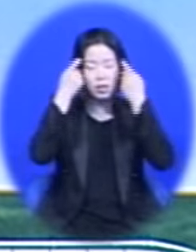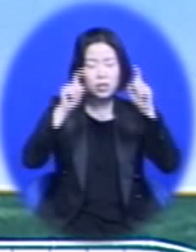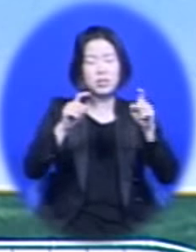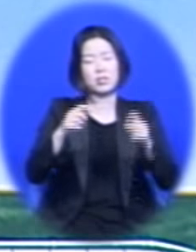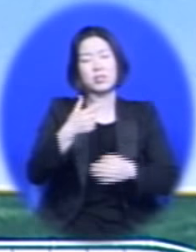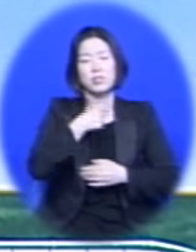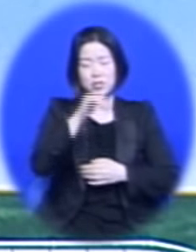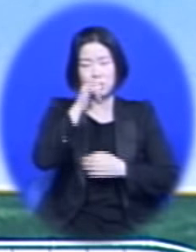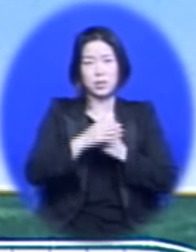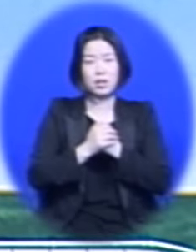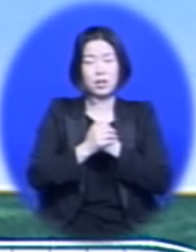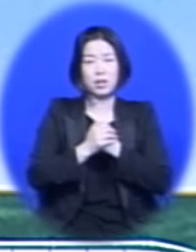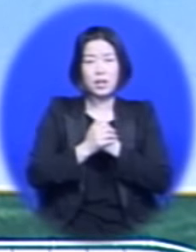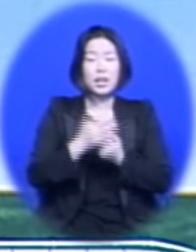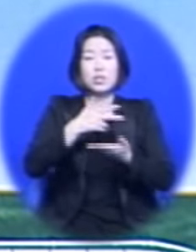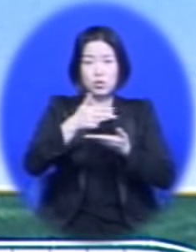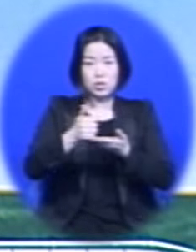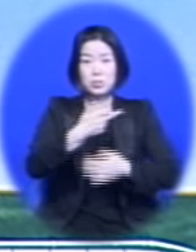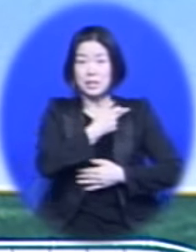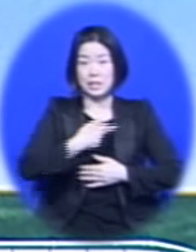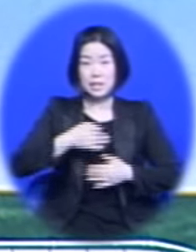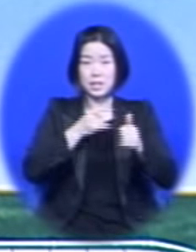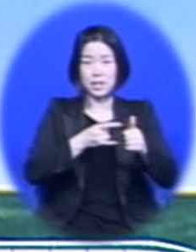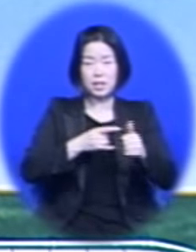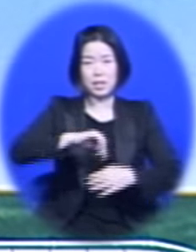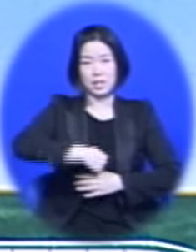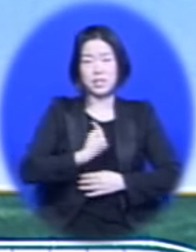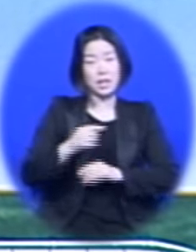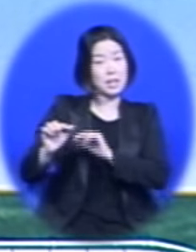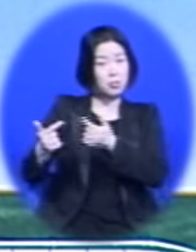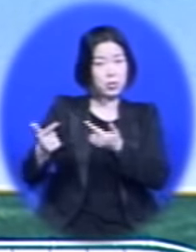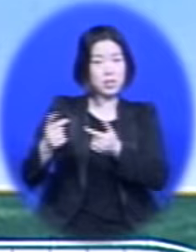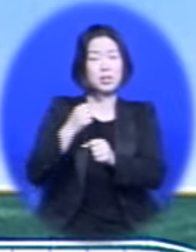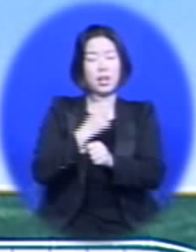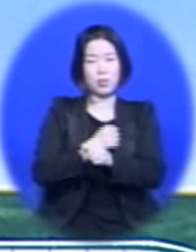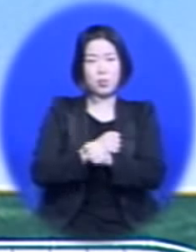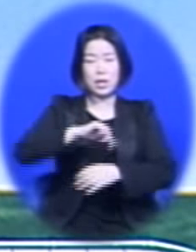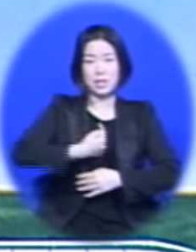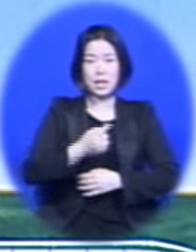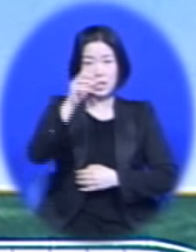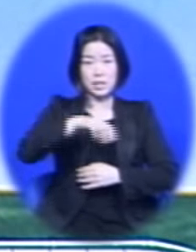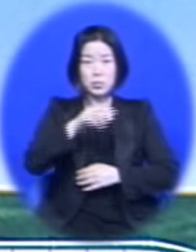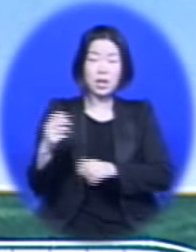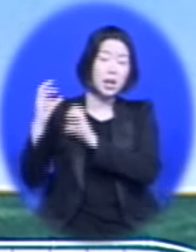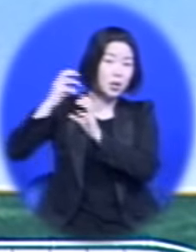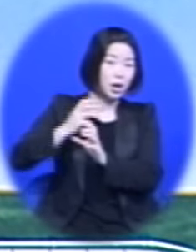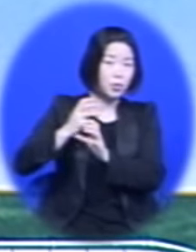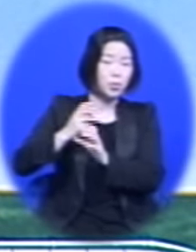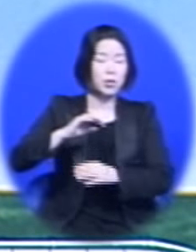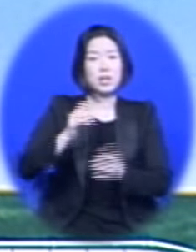주님은 제자들에게 자기를 부인하고 자기 십자가를 지고 그렇게 주님을 따르라고